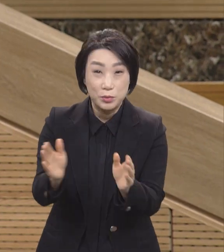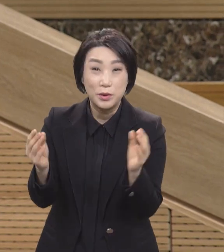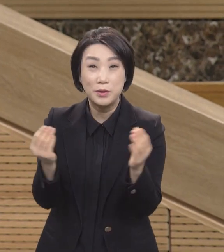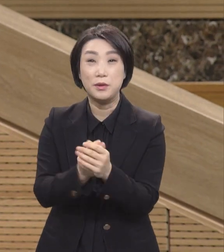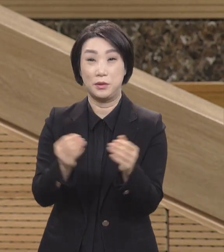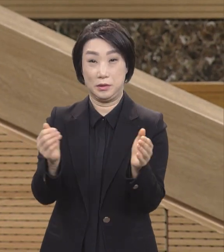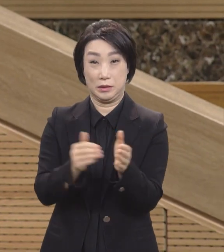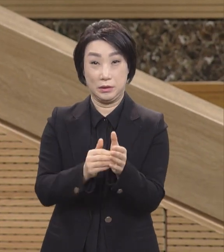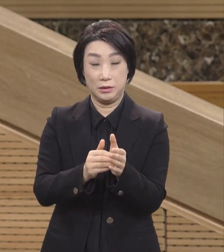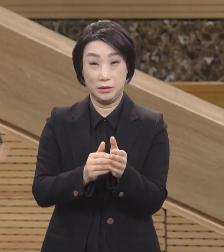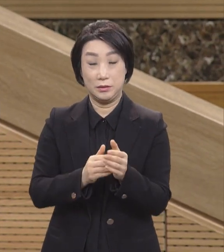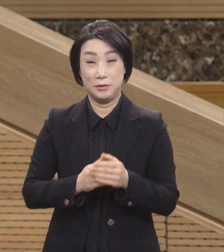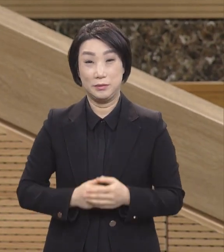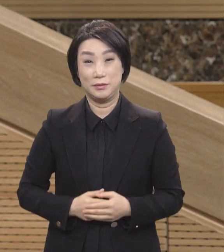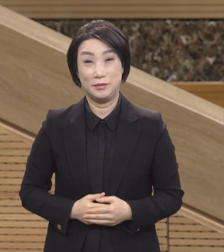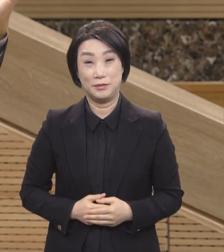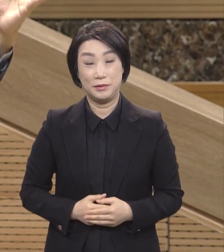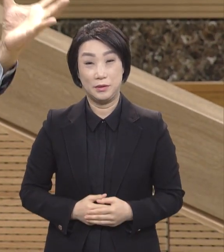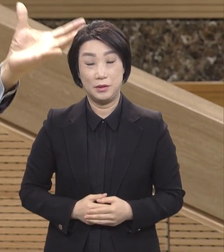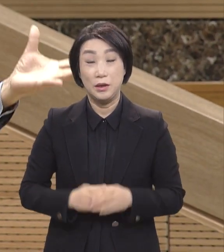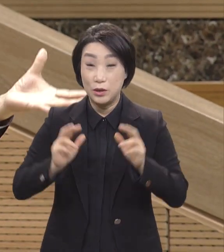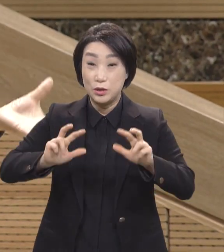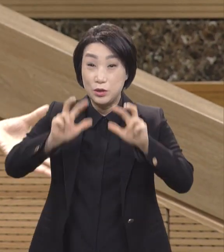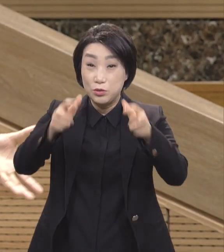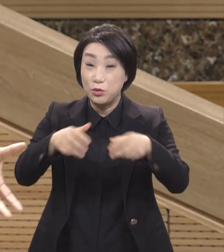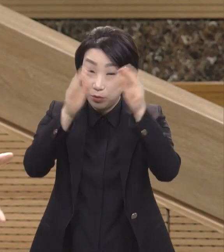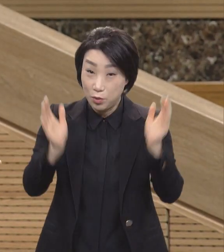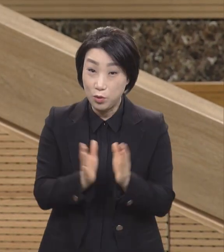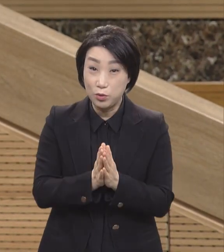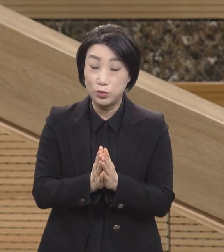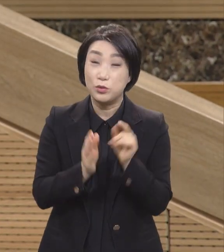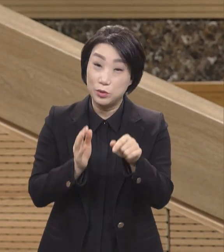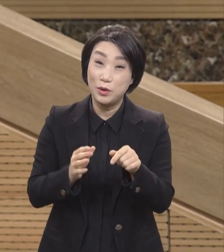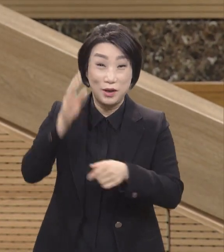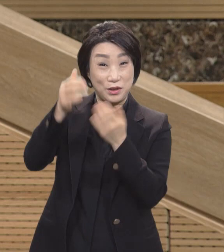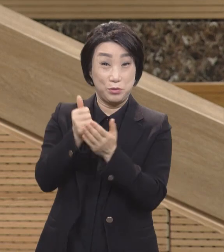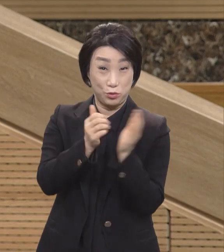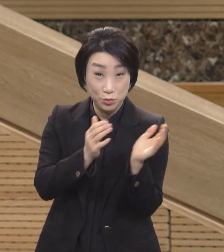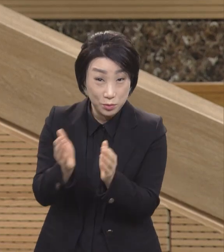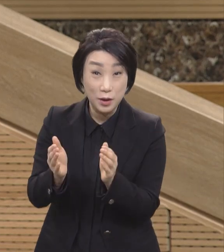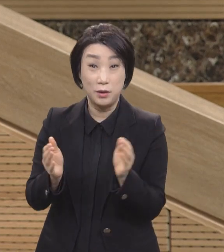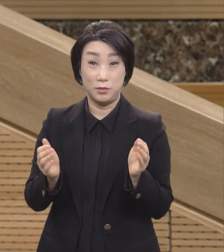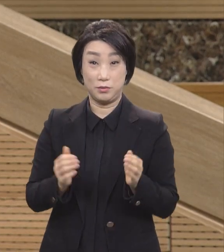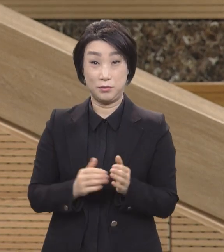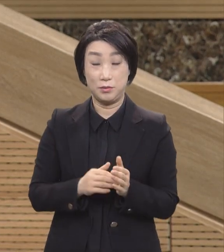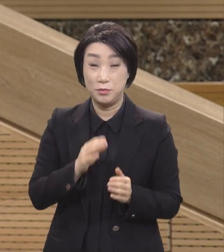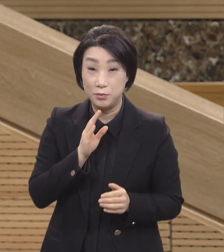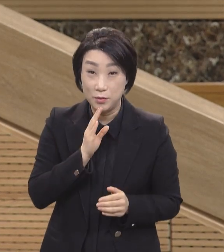준비되어 있습니다. 지구가 다 그것들이었으니까.